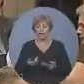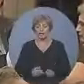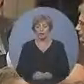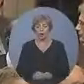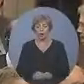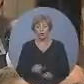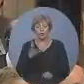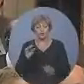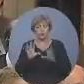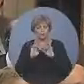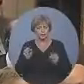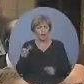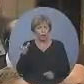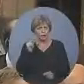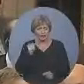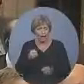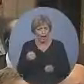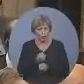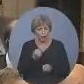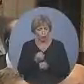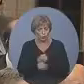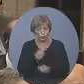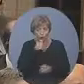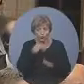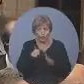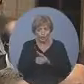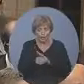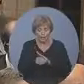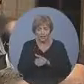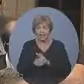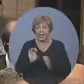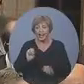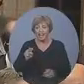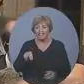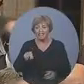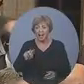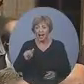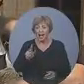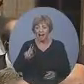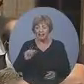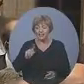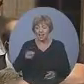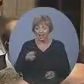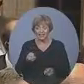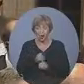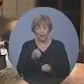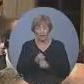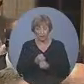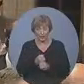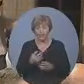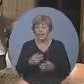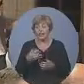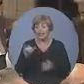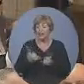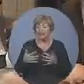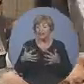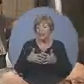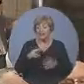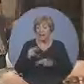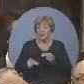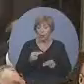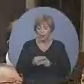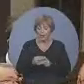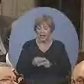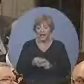On apprend qu'une production secrète d'Anthrax a été menée durant la Seconde Guerre mondiale à Gros-Île, à Montmagny. À la fin